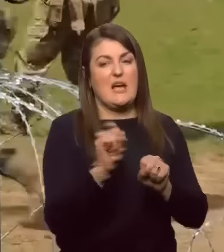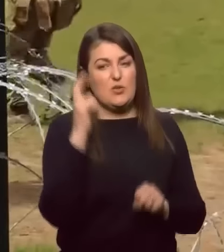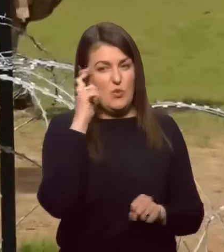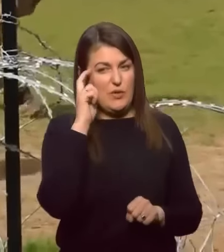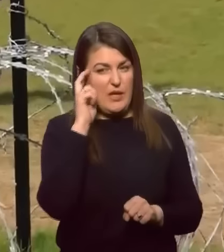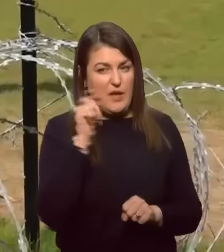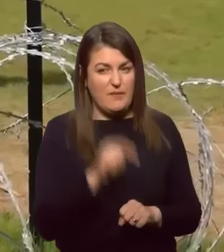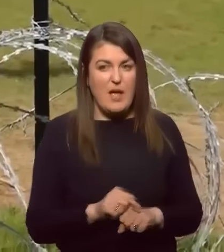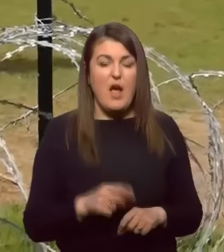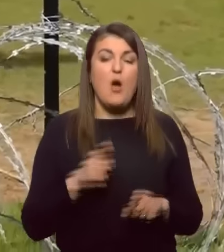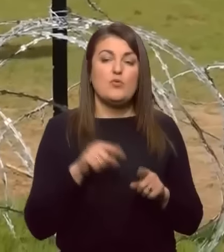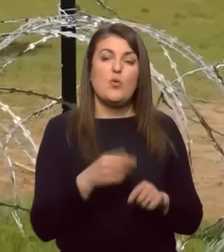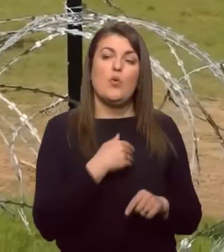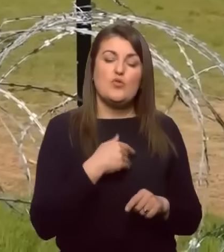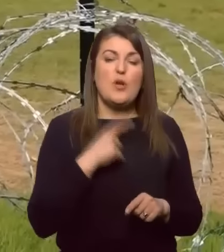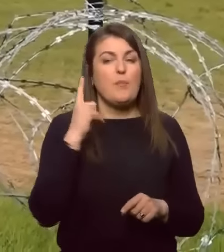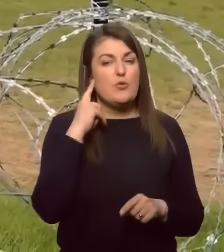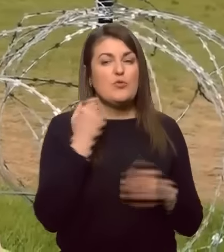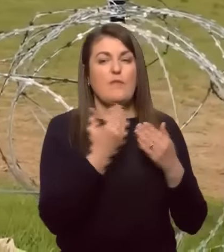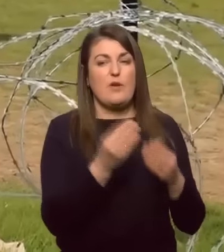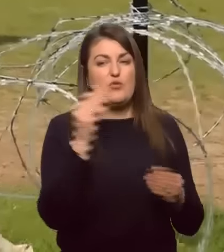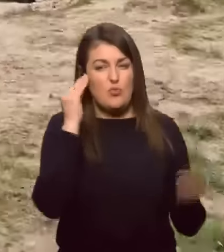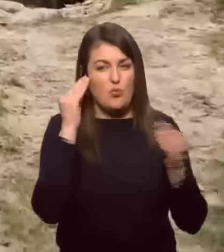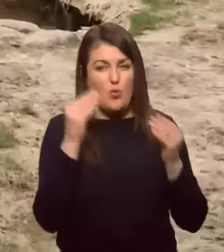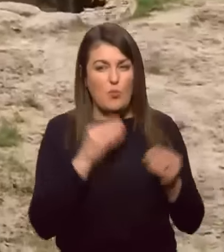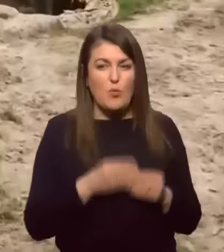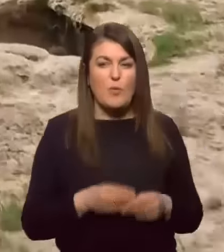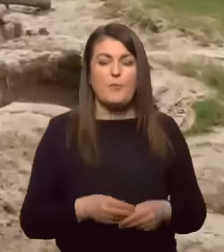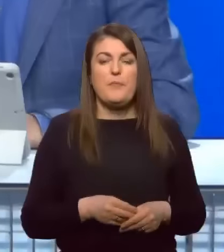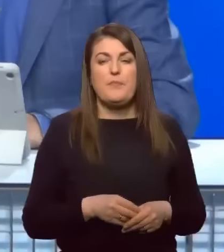Києва. Ось хочеться почути вашу думку